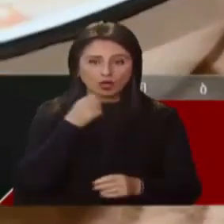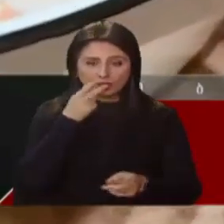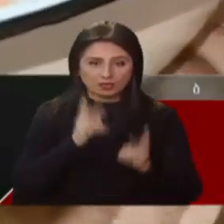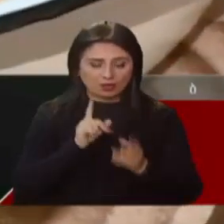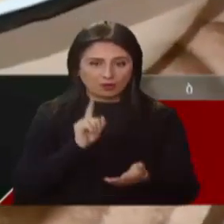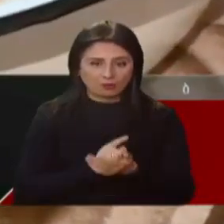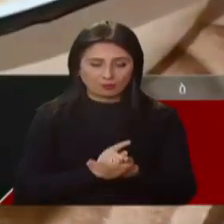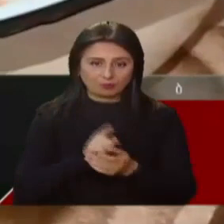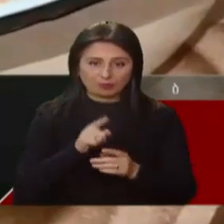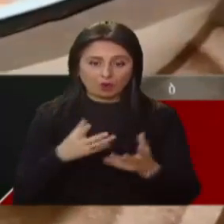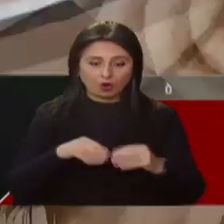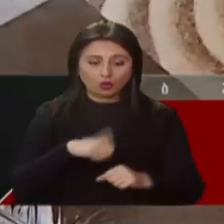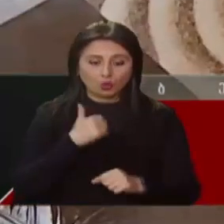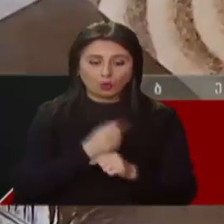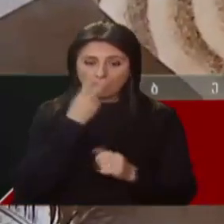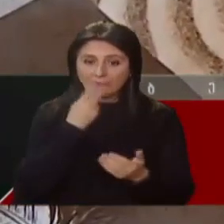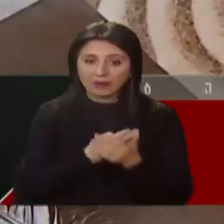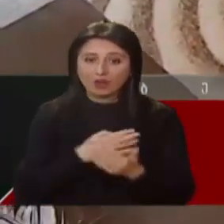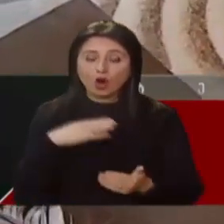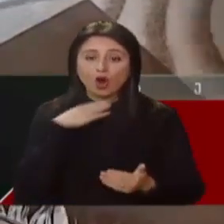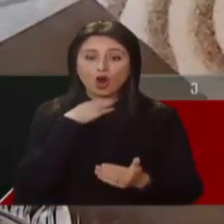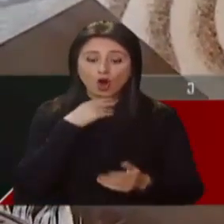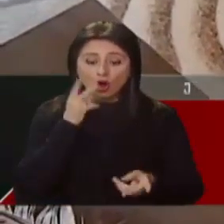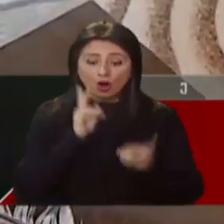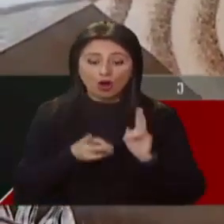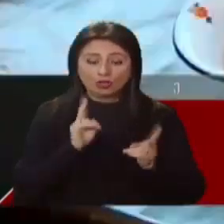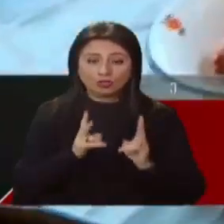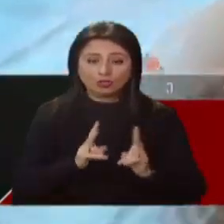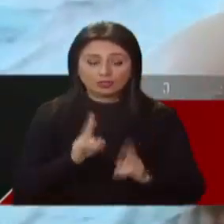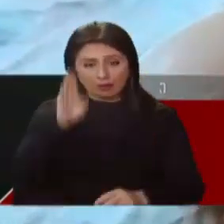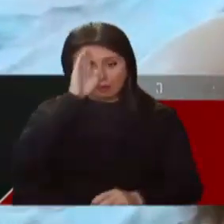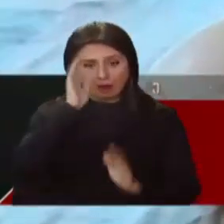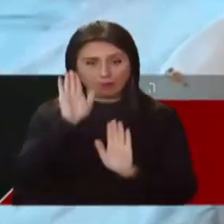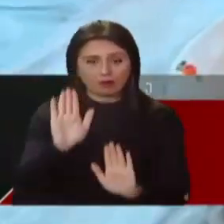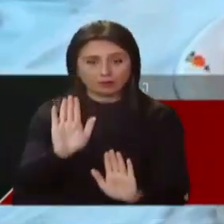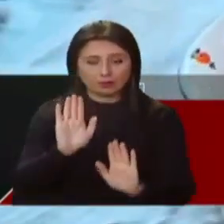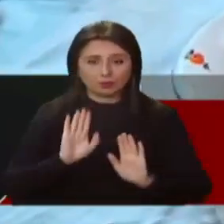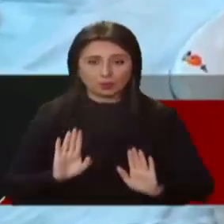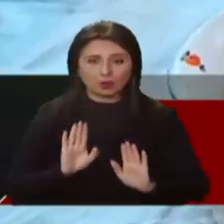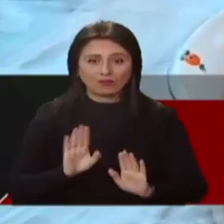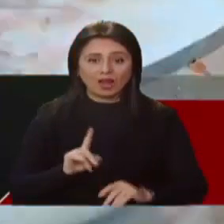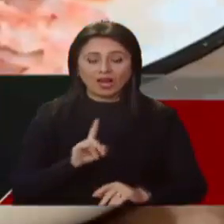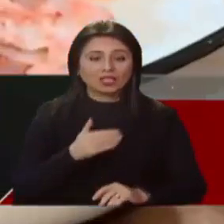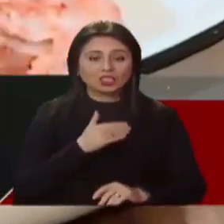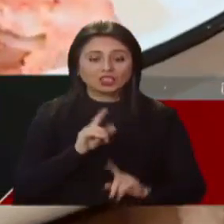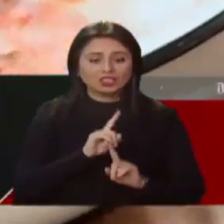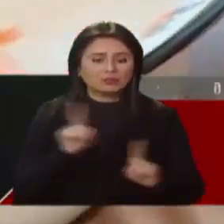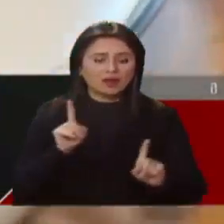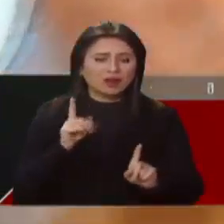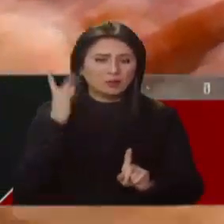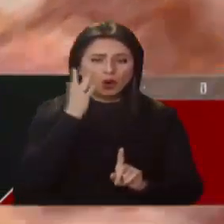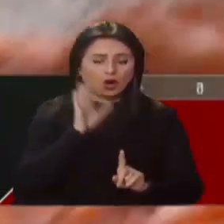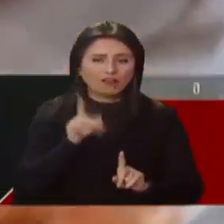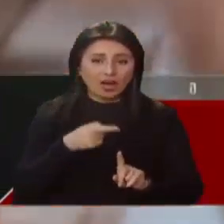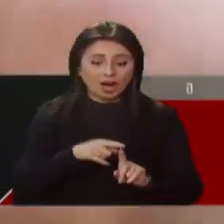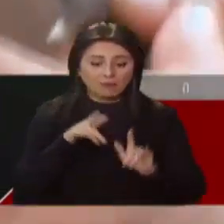კერძებია. ოჯახის უფროსს მიაჩნია, რომ ხორცის კერძების მომზადება მამაკაცის საქმეა და რაც უნდა უცნაურად